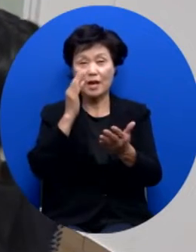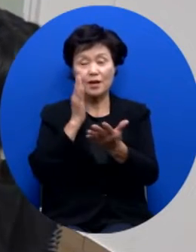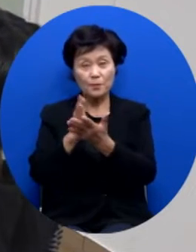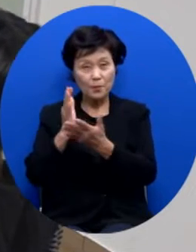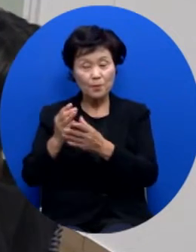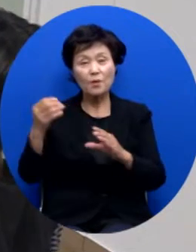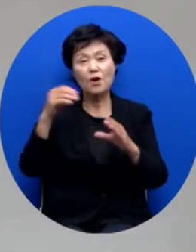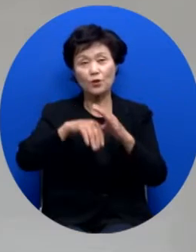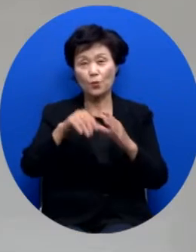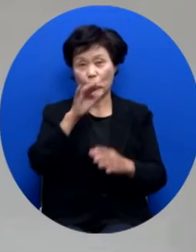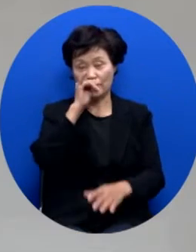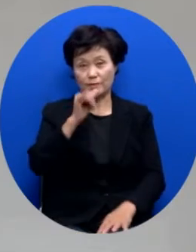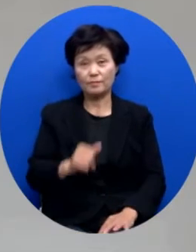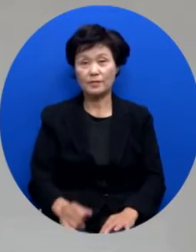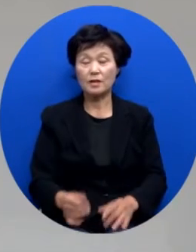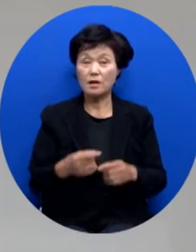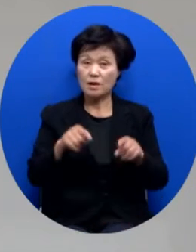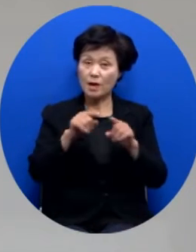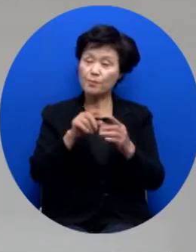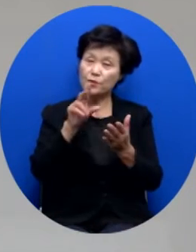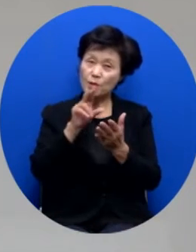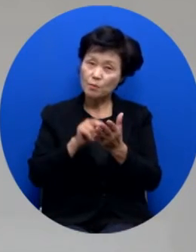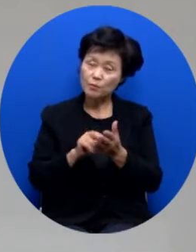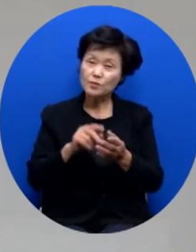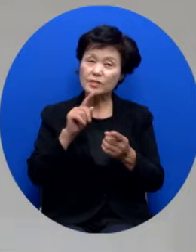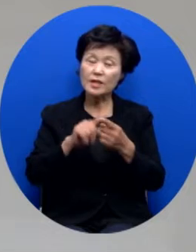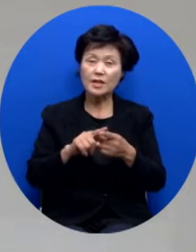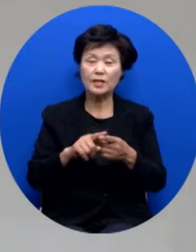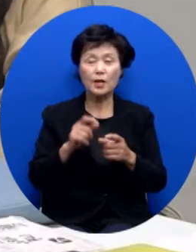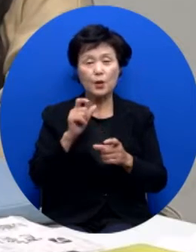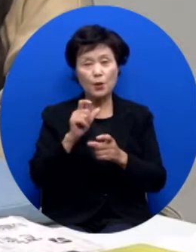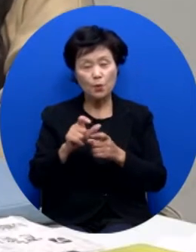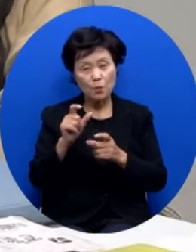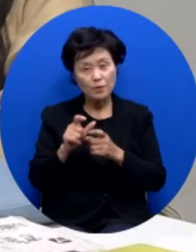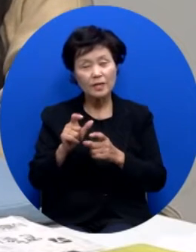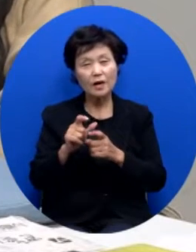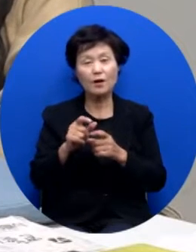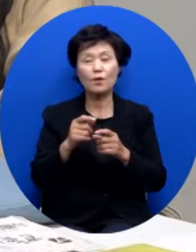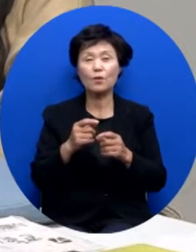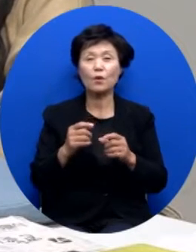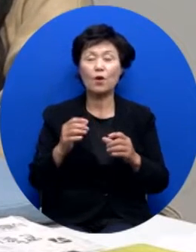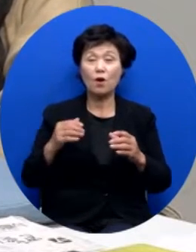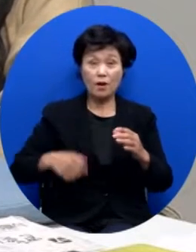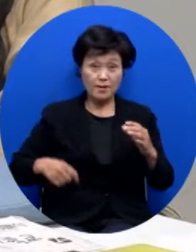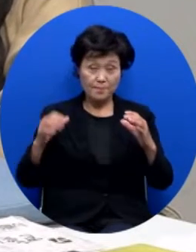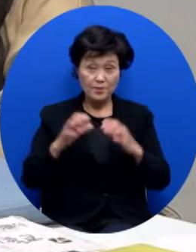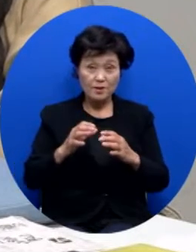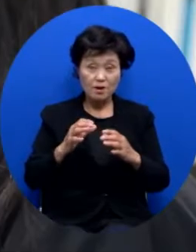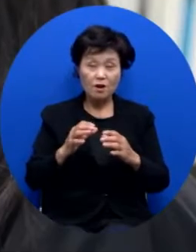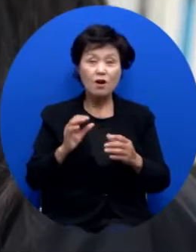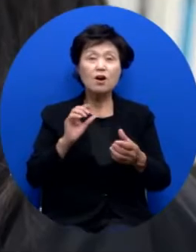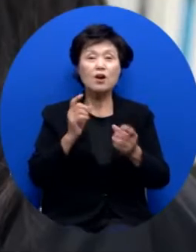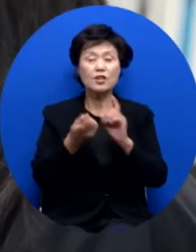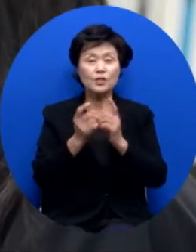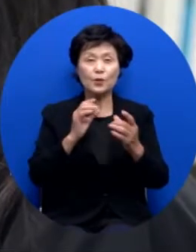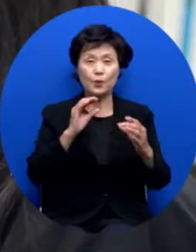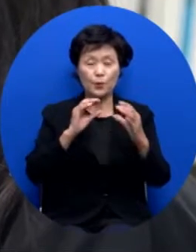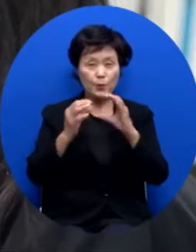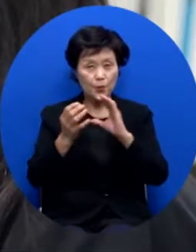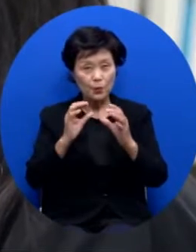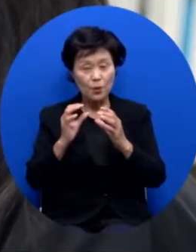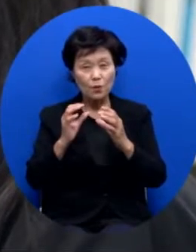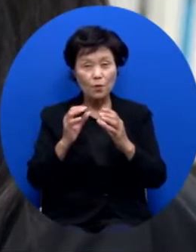위해 함께 문제 해결 방법을 고민하고 과정에서 협력 피드백과 개정 작업을